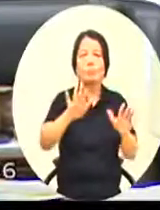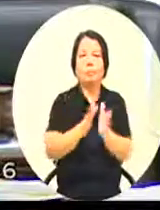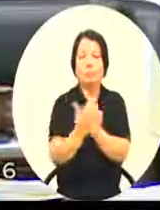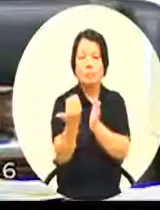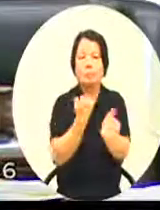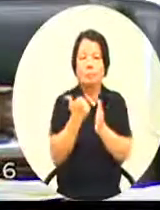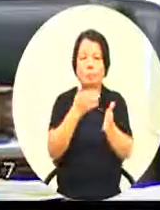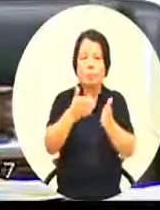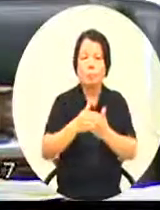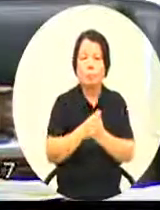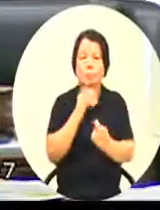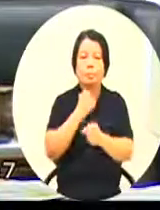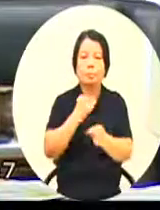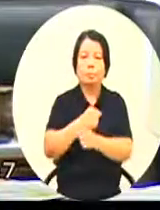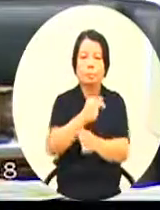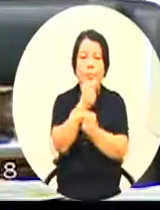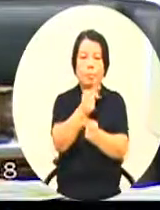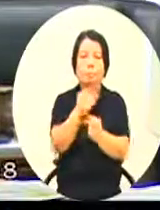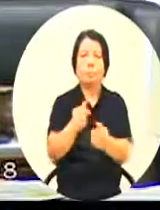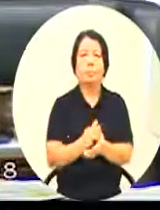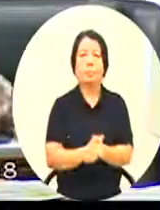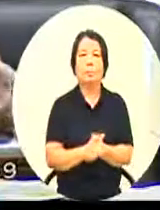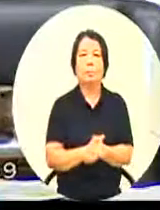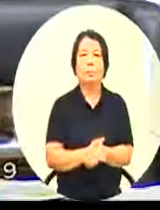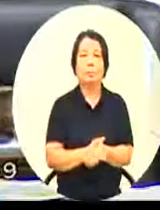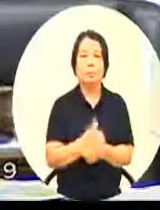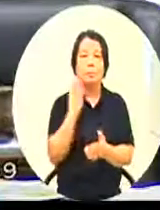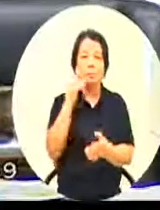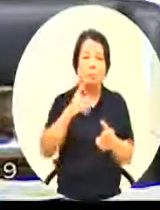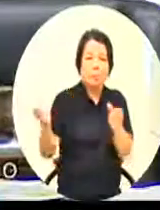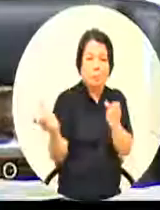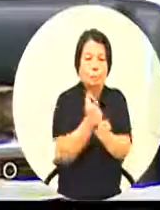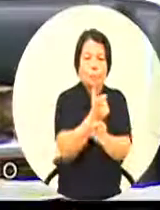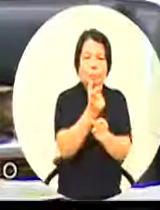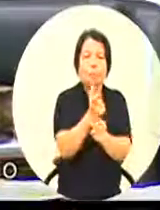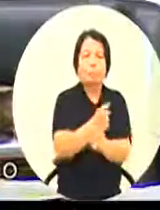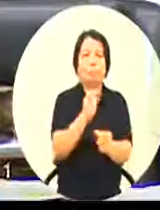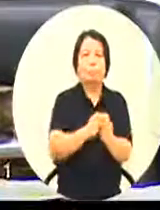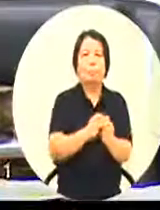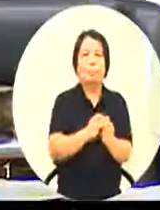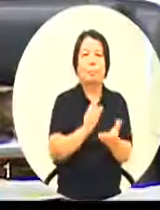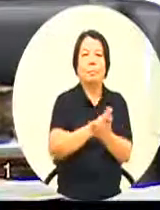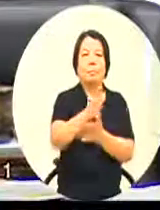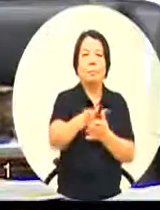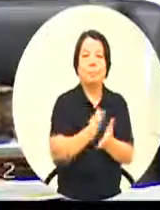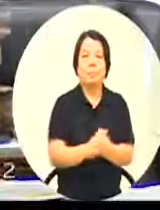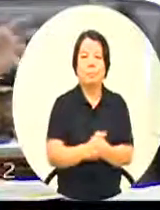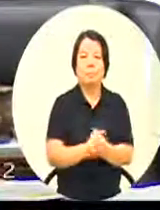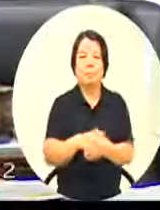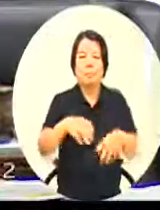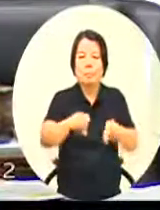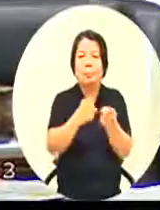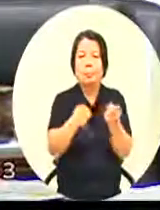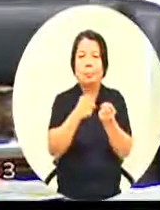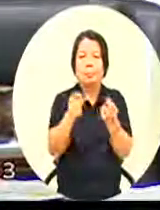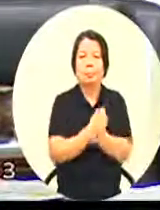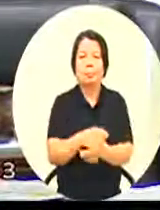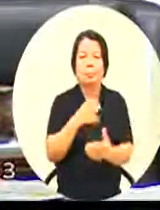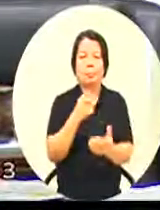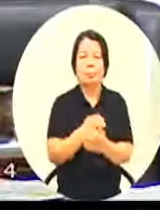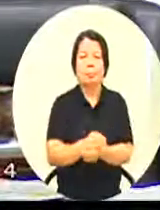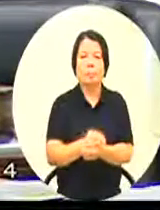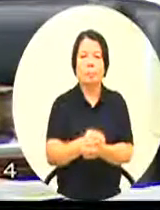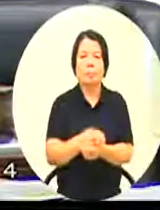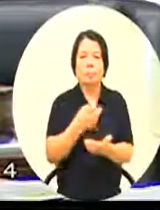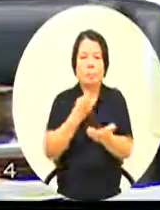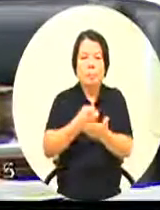作业本来就要先做好，哦。那如果台风来了之后，所受损的严重性，如